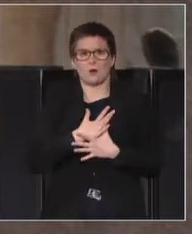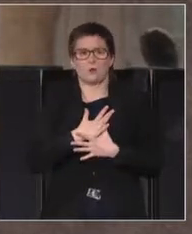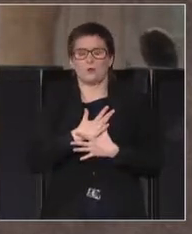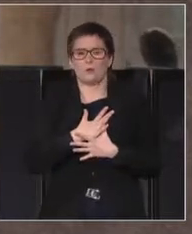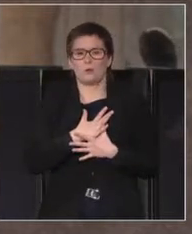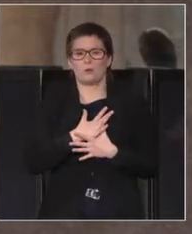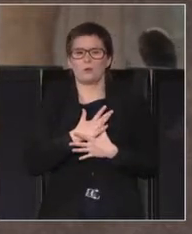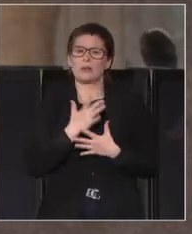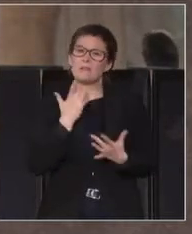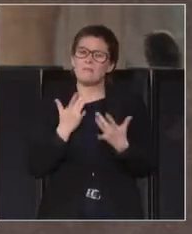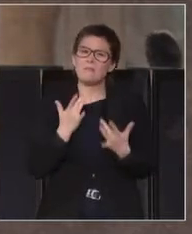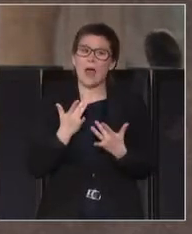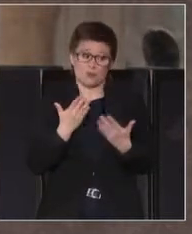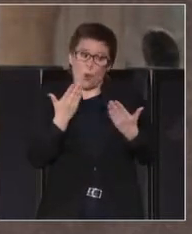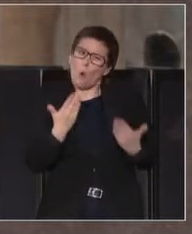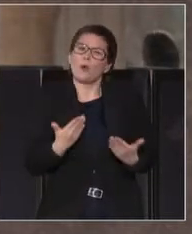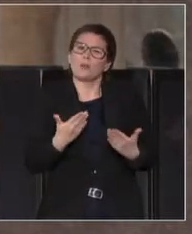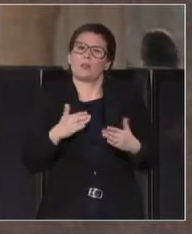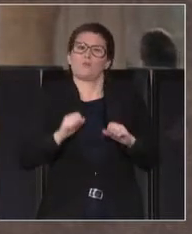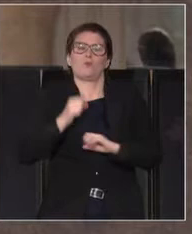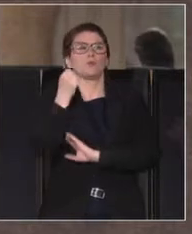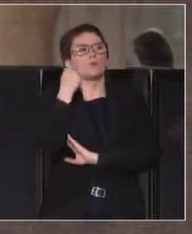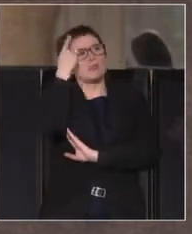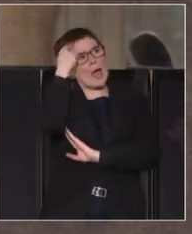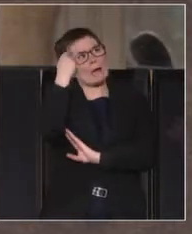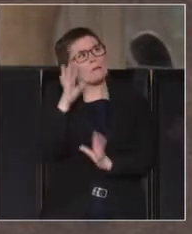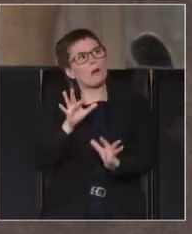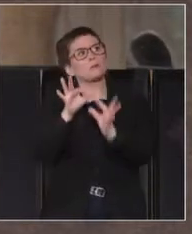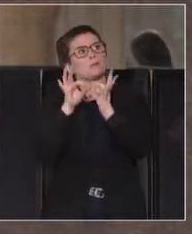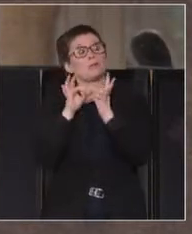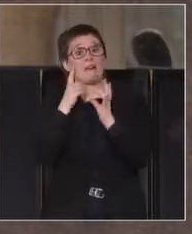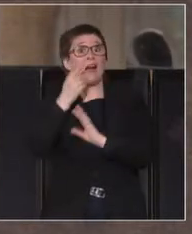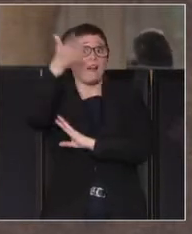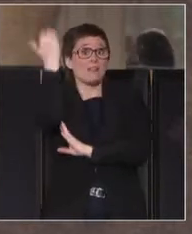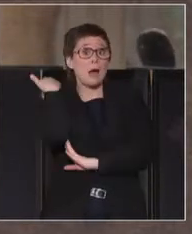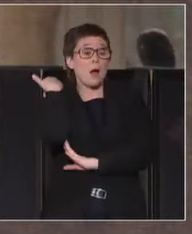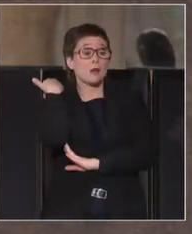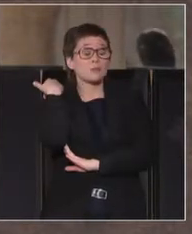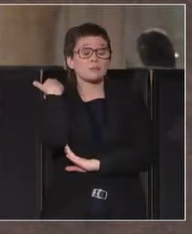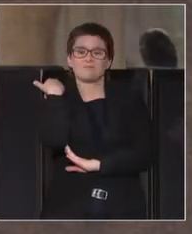Vielleicht müssen wir heute gedenken, weil damals zu wenig gedacht wurde.